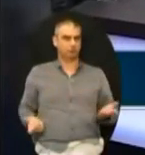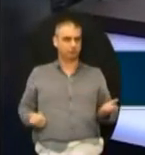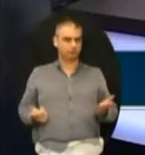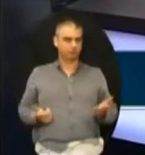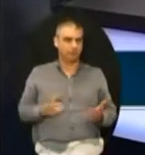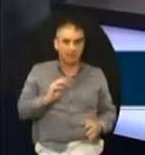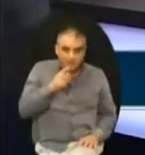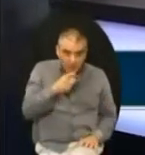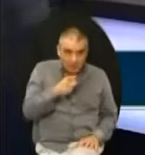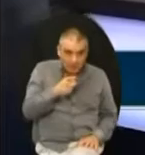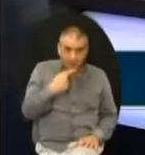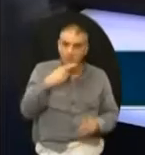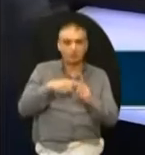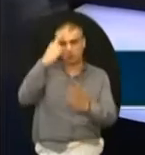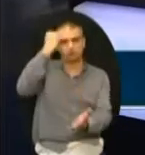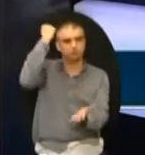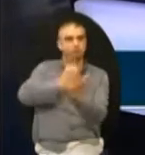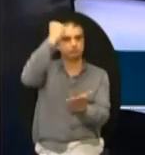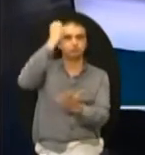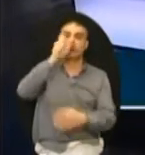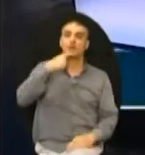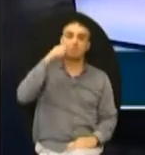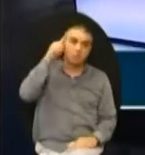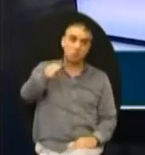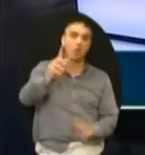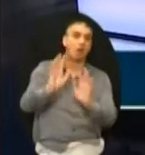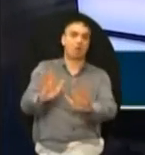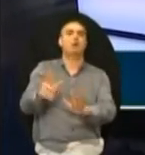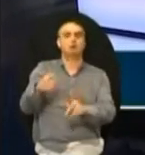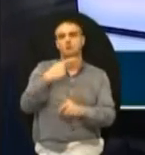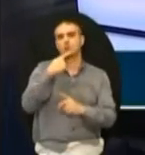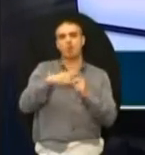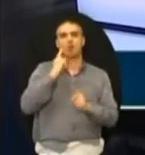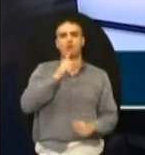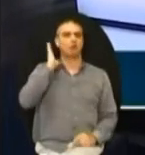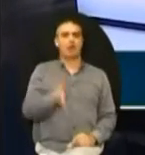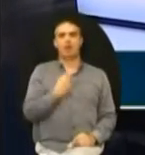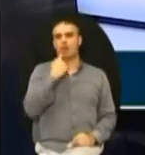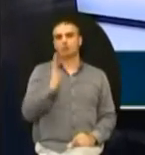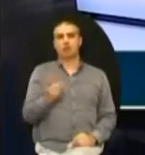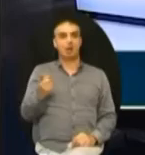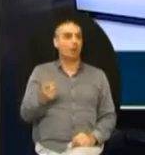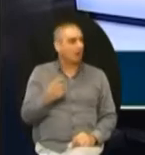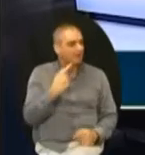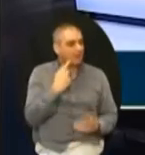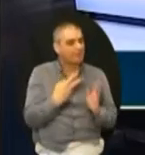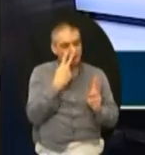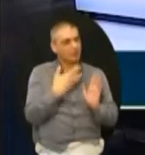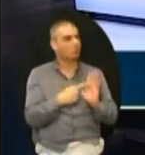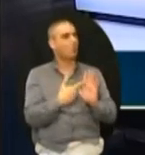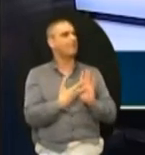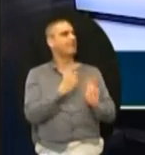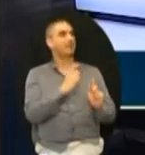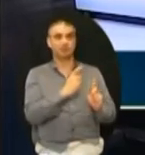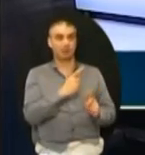אתה מטביע חותם על אדם וקובע שהוא כזה, אתה מוציא דיבתו רעה. וכשאתה מוציא דיבתו... אבל זה במבחן האזרחי בעצם.